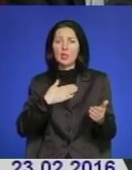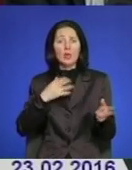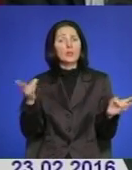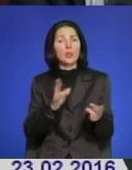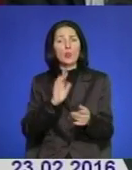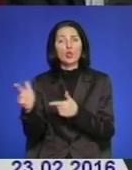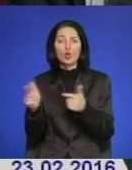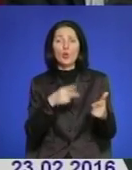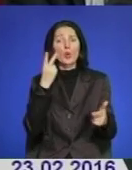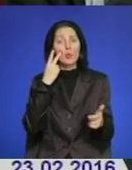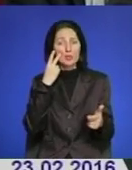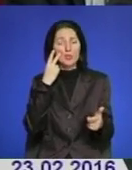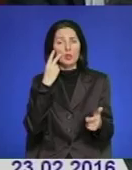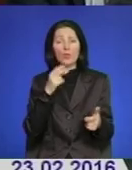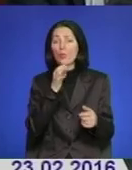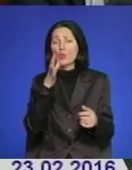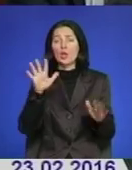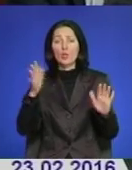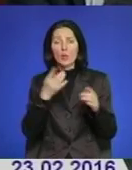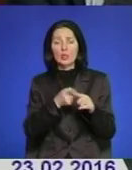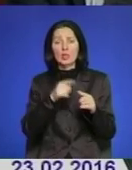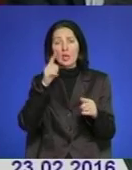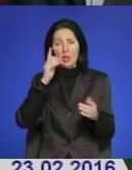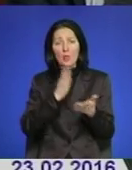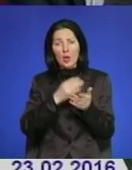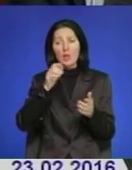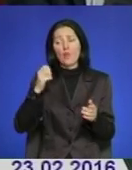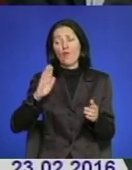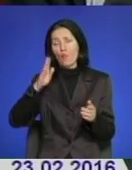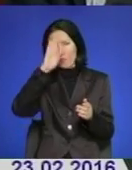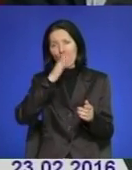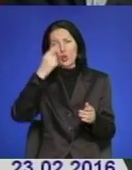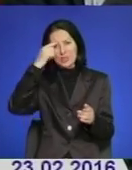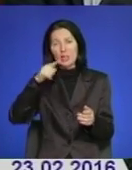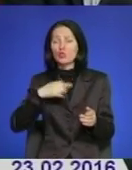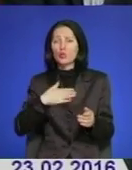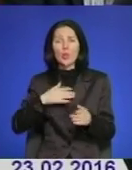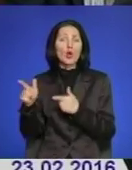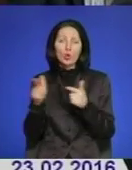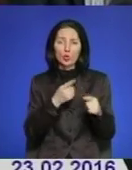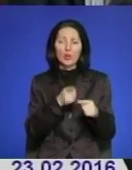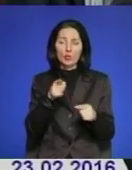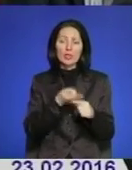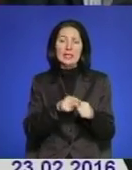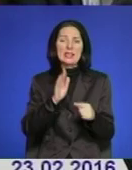в будь-який момент. І це повинен ворог знати, що ми готові, і тоді це буде